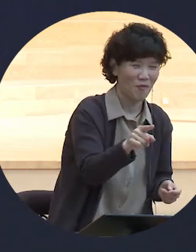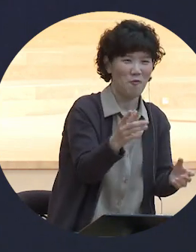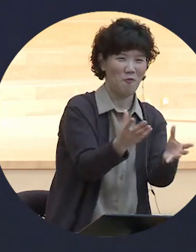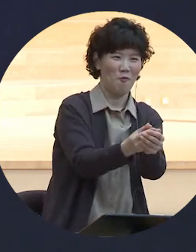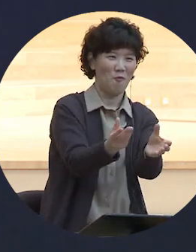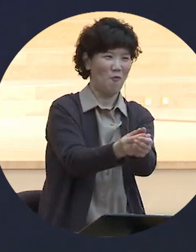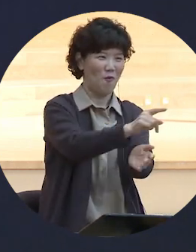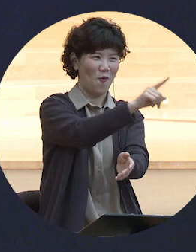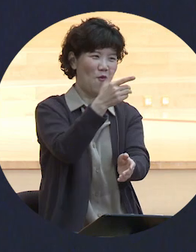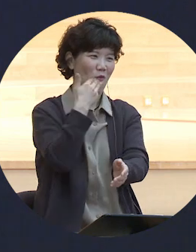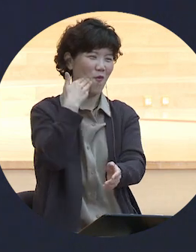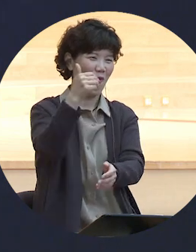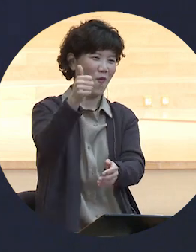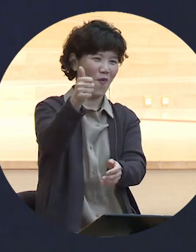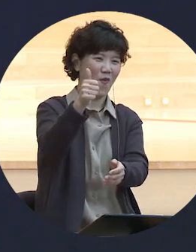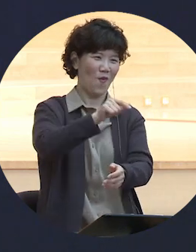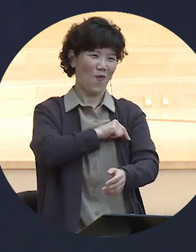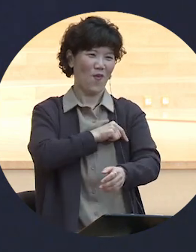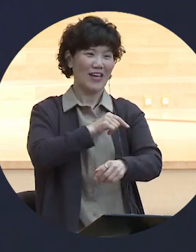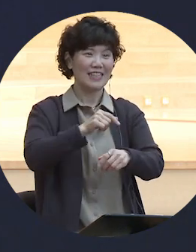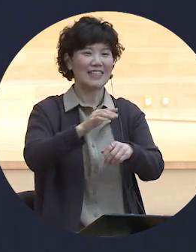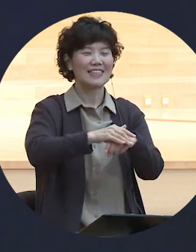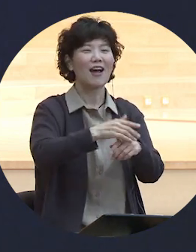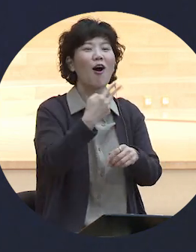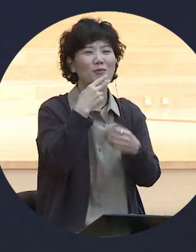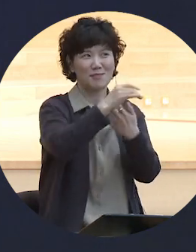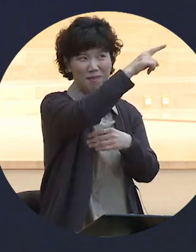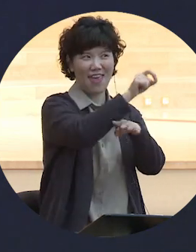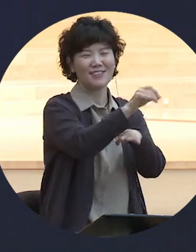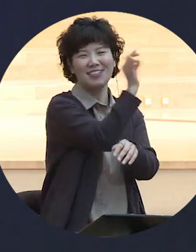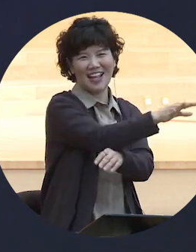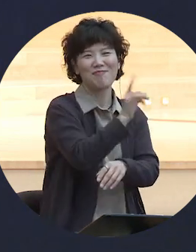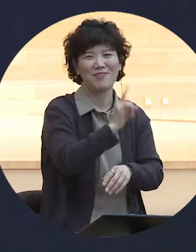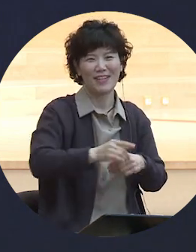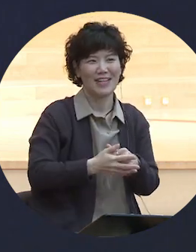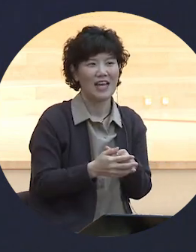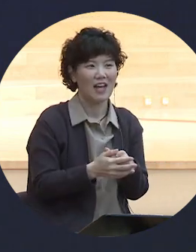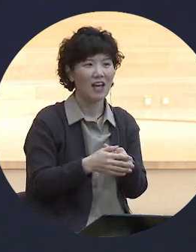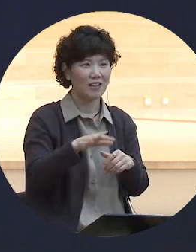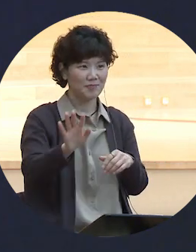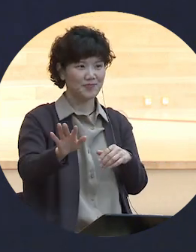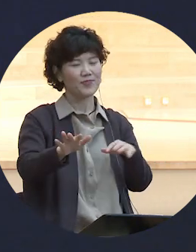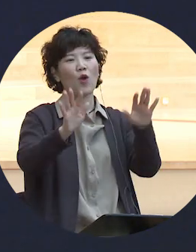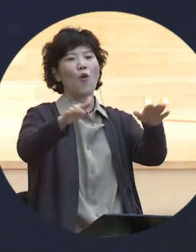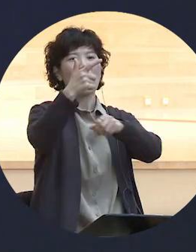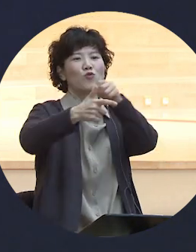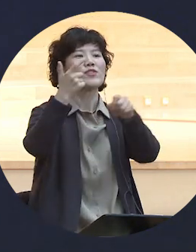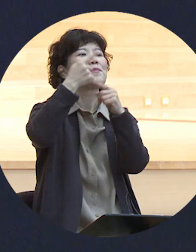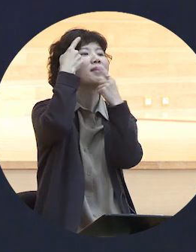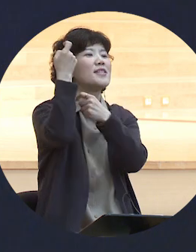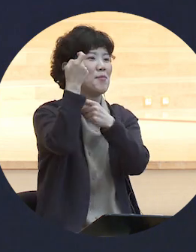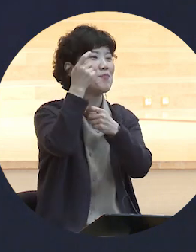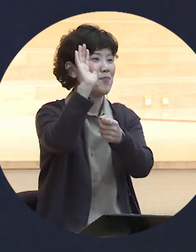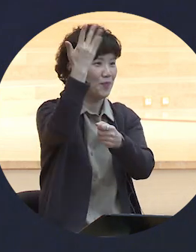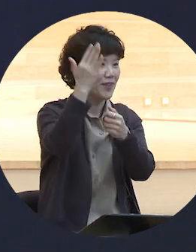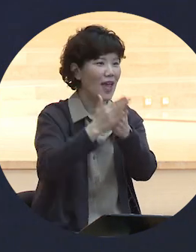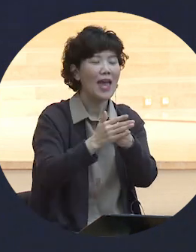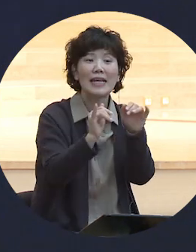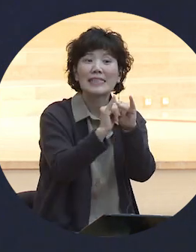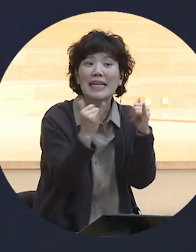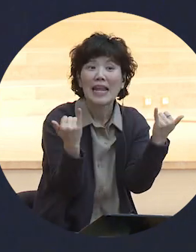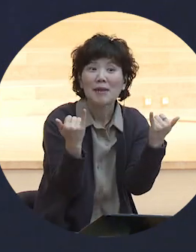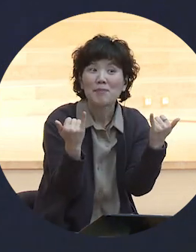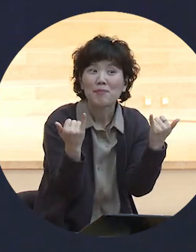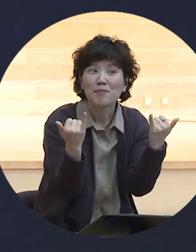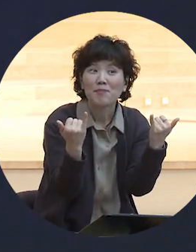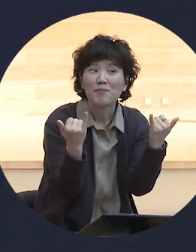분들은 행정사무실을 구입하세요. 이렇게 해서 이제 우리의 정체성을 확인하자는 거잖아요. 여러분 근데 60주년인데 사람으로 하면